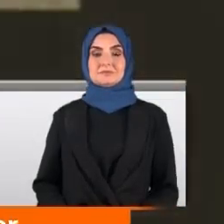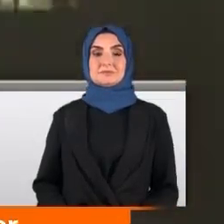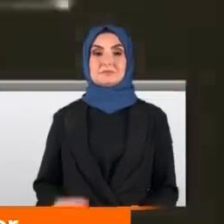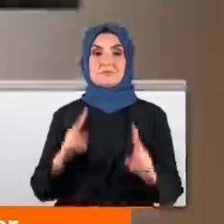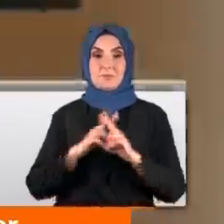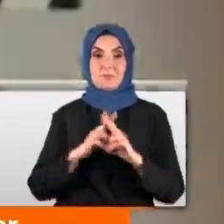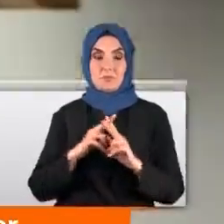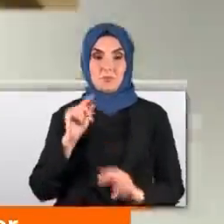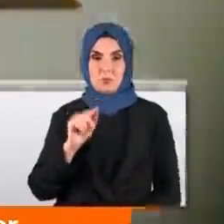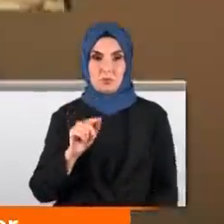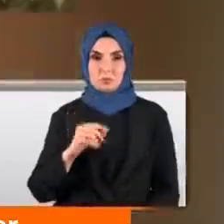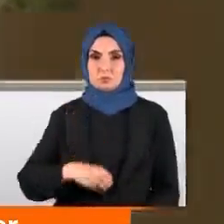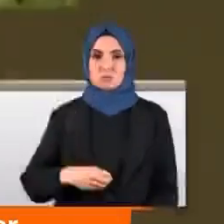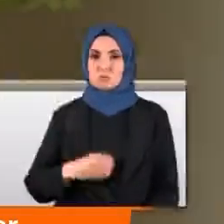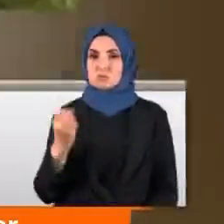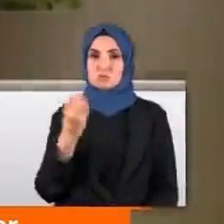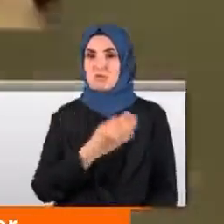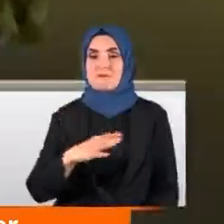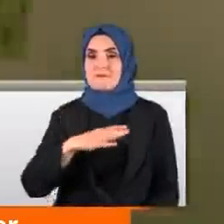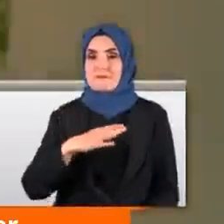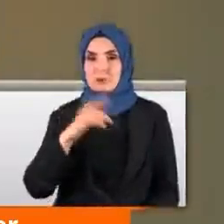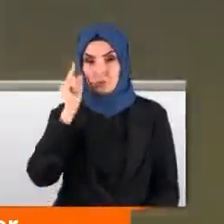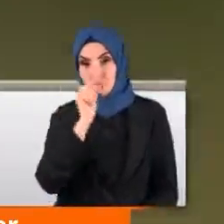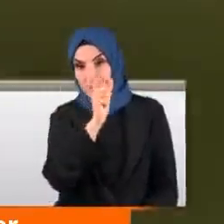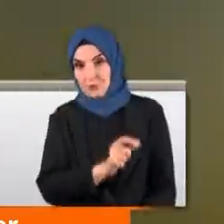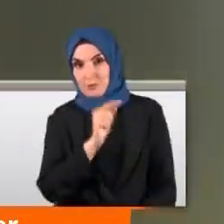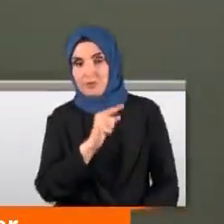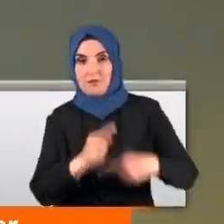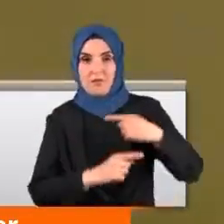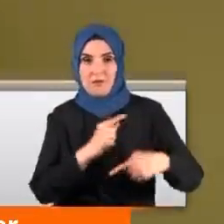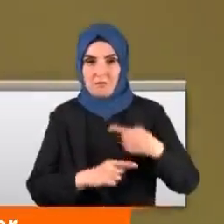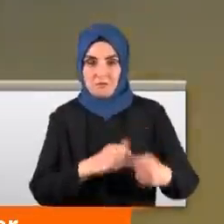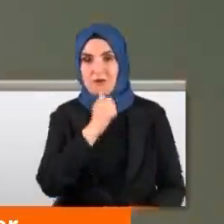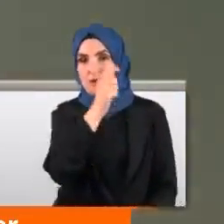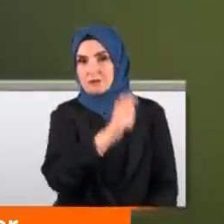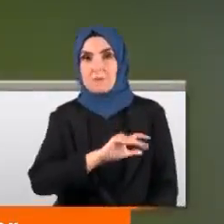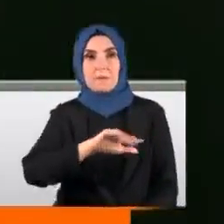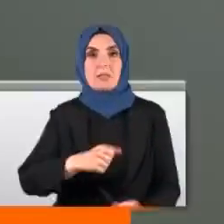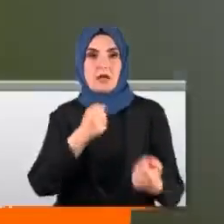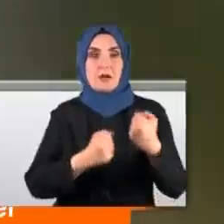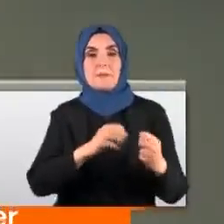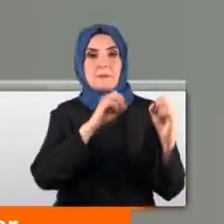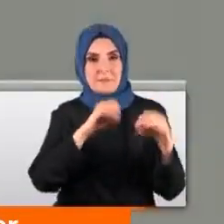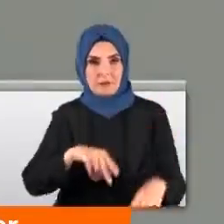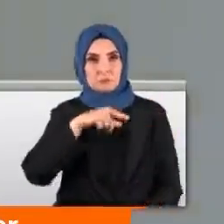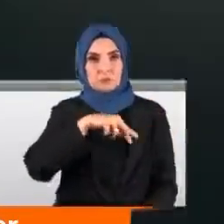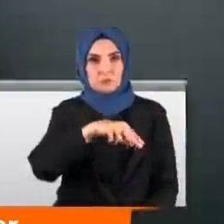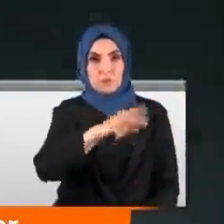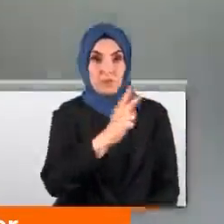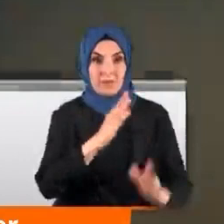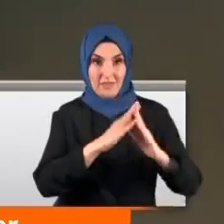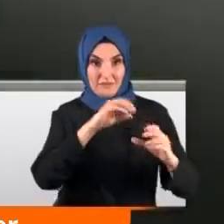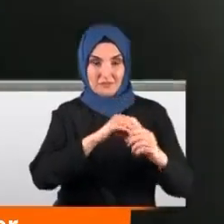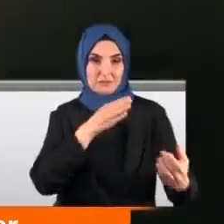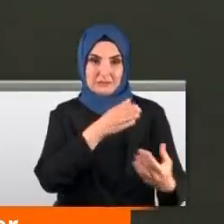Polis çok sayıda suçtan aranan bir şüphelinin peşindeydi. Adam çaldığı aracı bıraktı ve yaya olarak evine kaçtı.